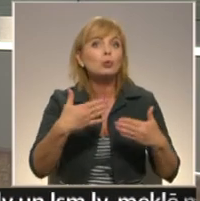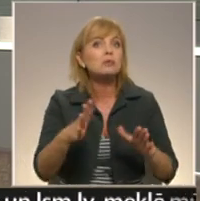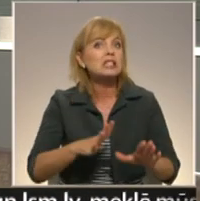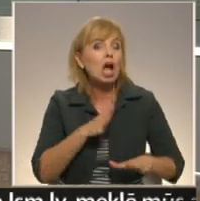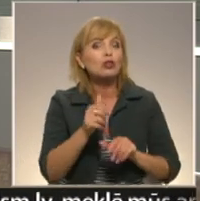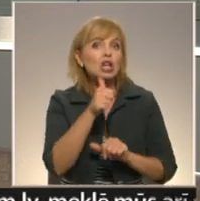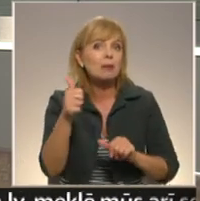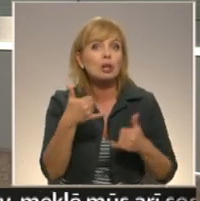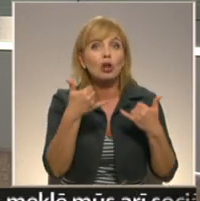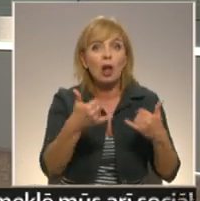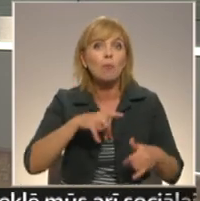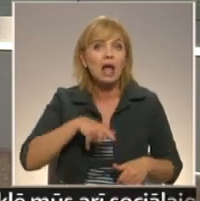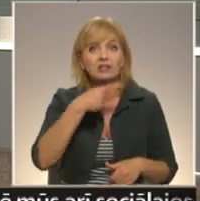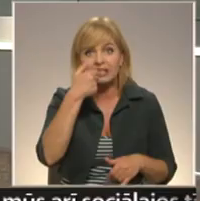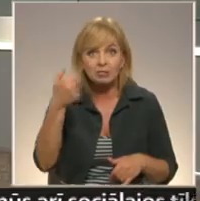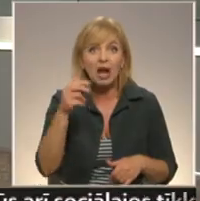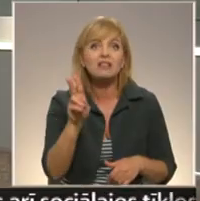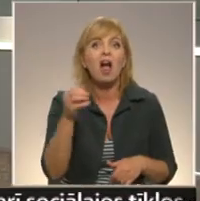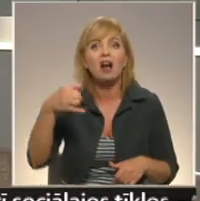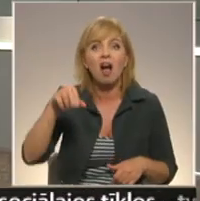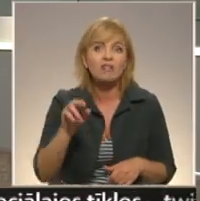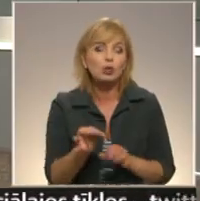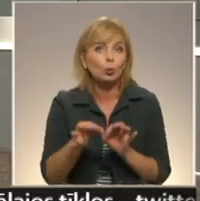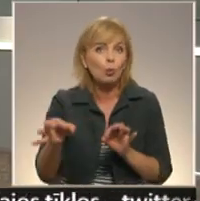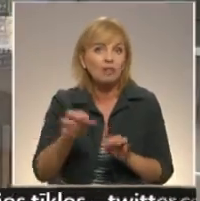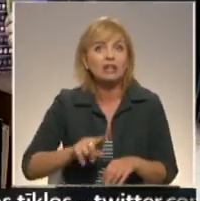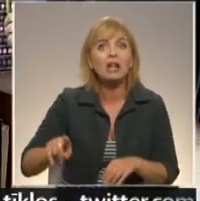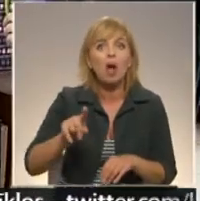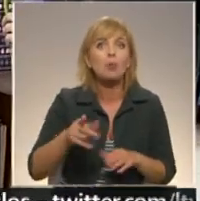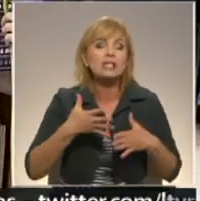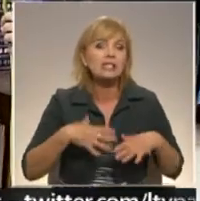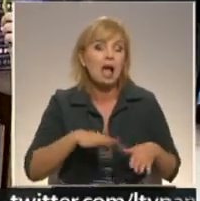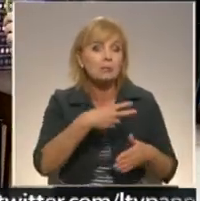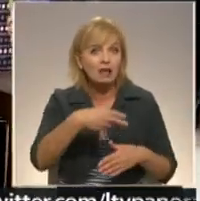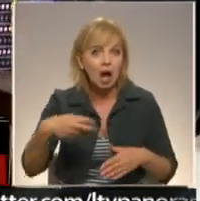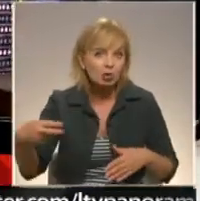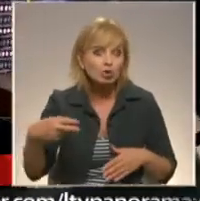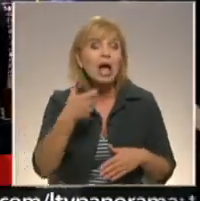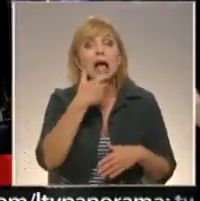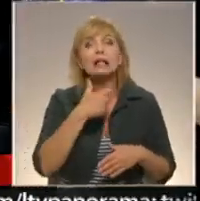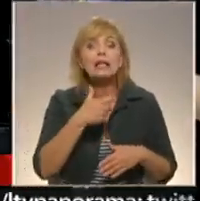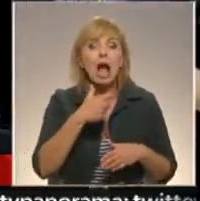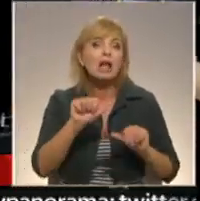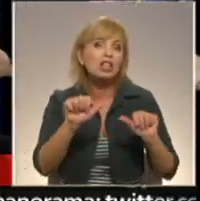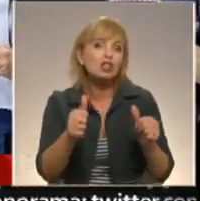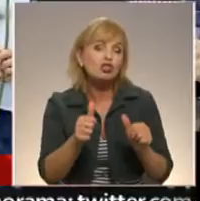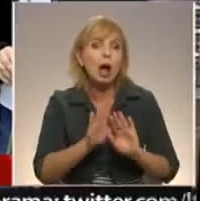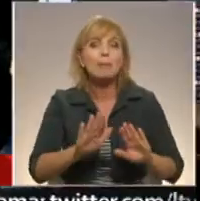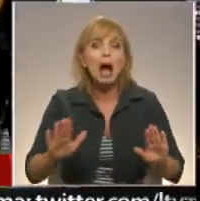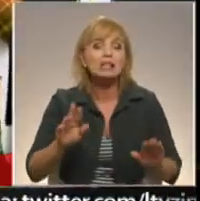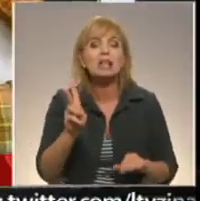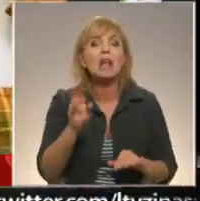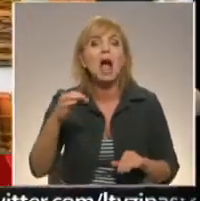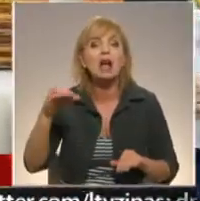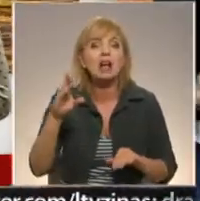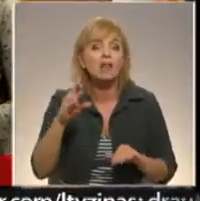novada tautas tērpu rakstu. Stāsts TV Spektrs. Lietišķās mākslas studijas pirmsākumi Ķekavā meklējami reizē